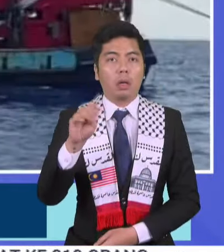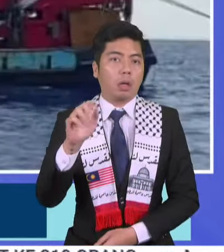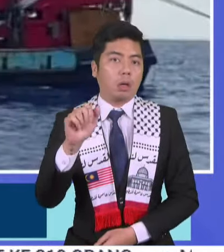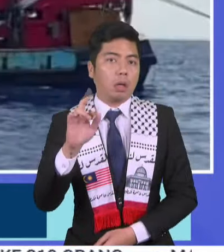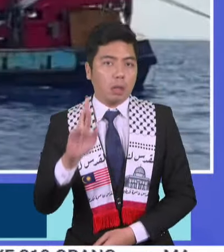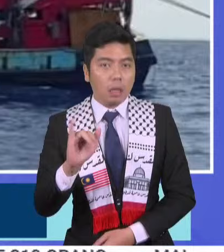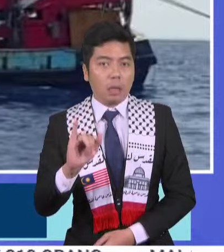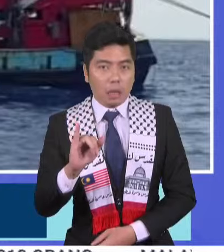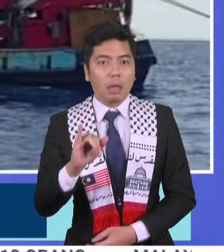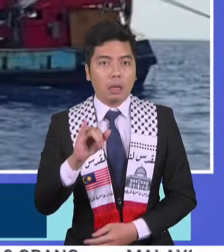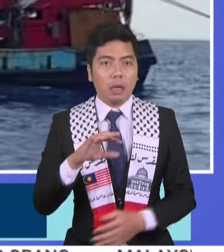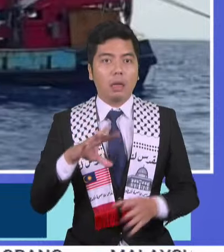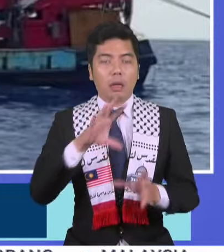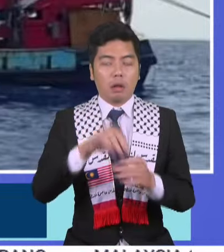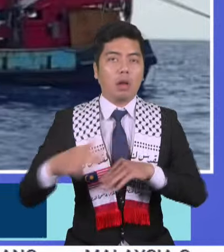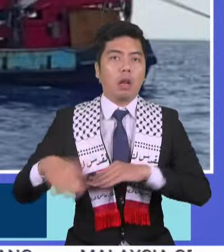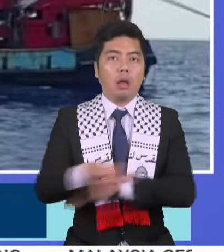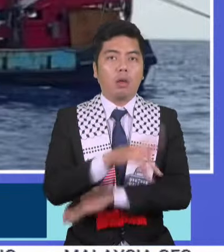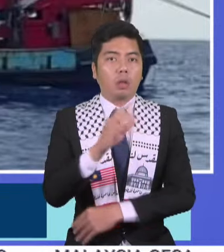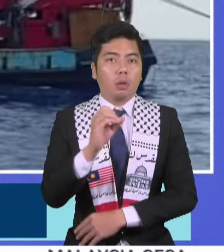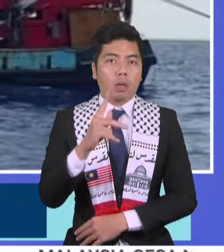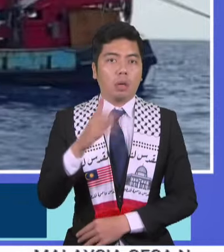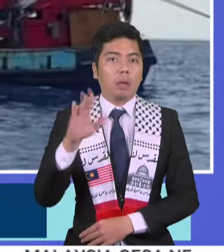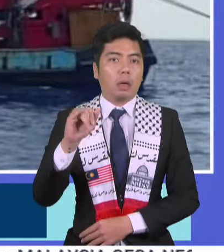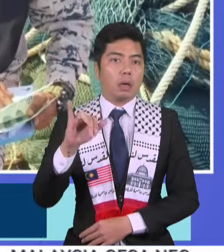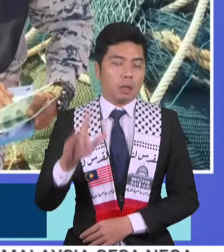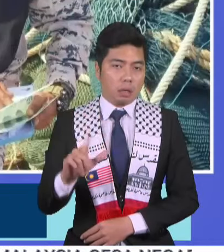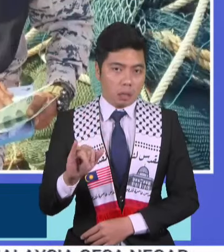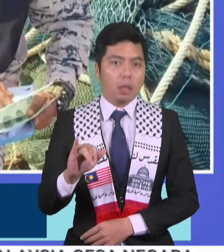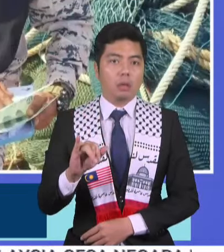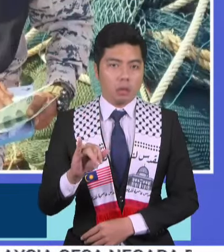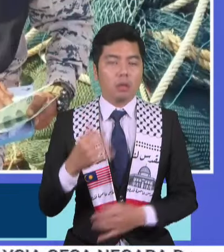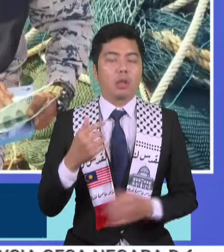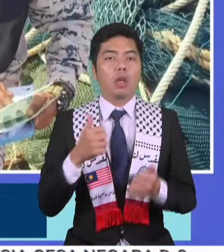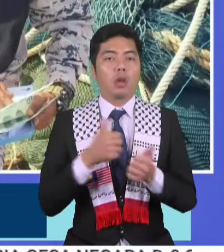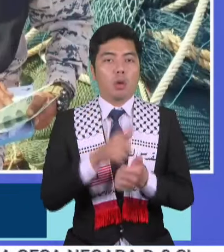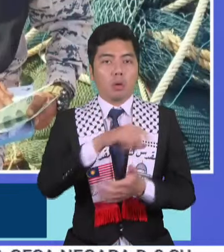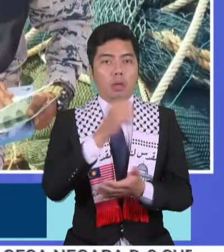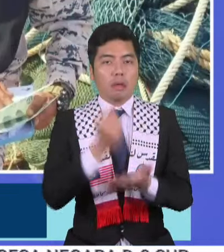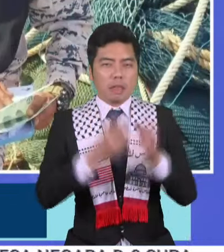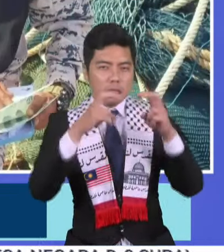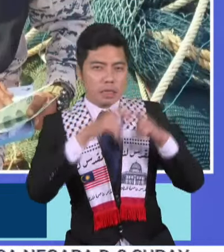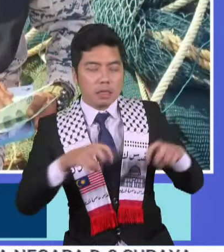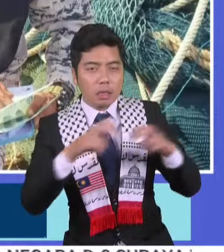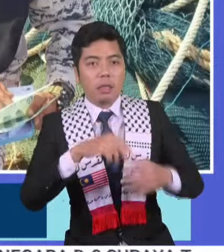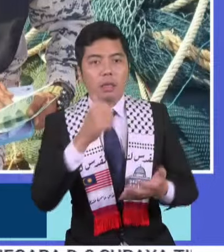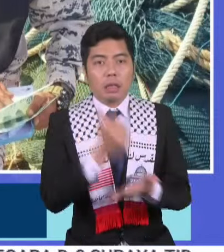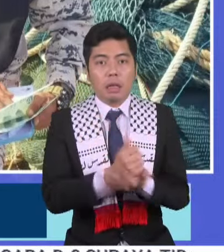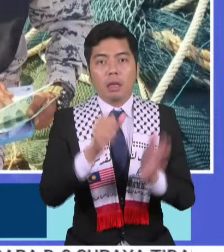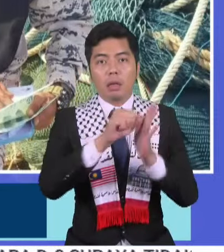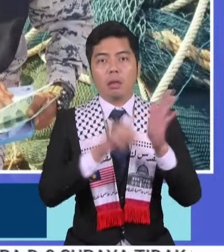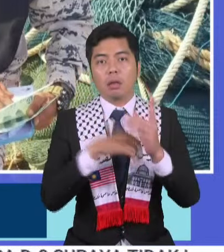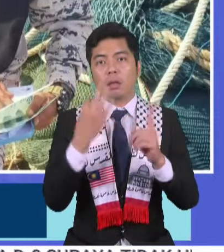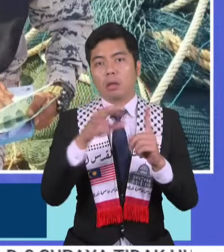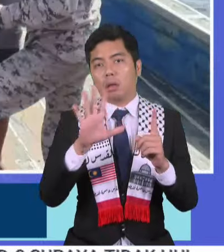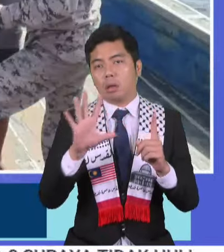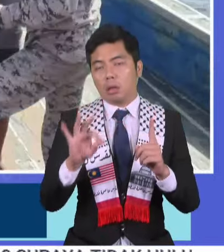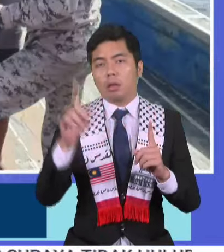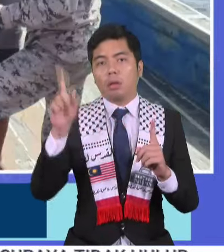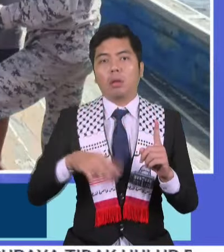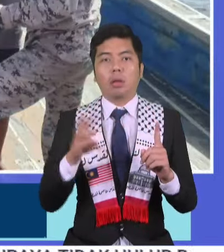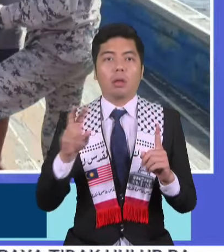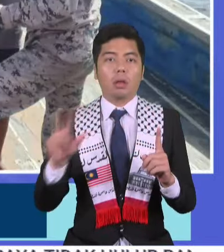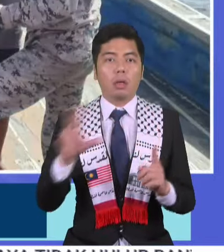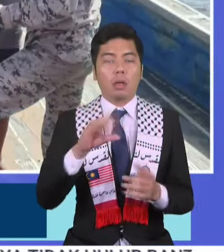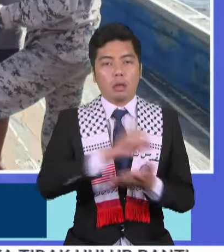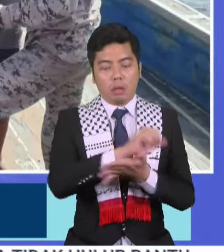Tiris dijalankan di perairan Tok Bali. Kes siasat mengikut Seksyen 6-1-C, Akta Imigresen 1959,